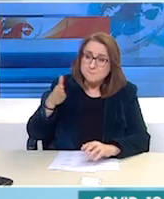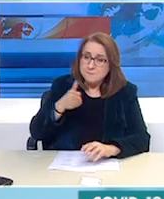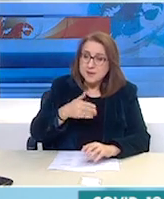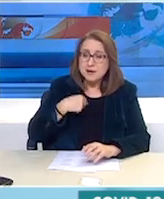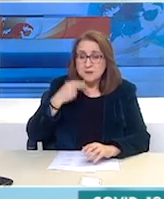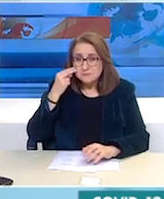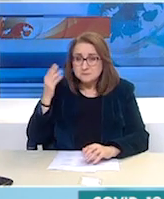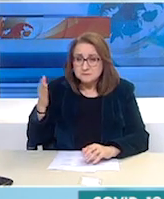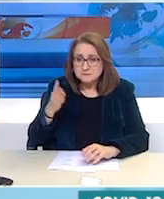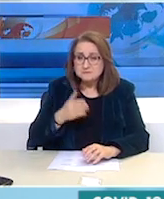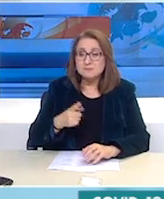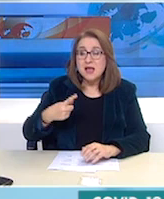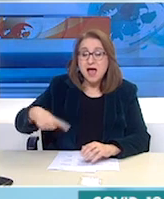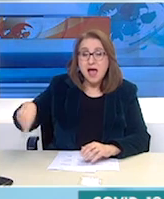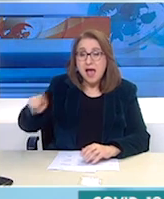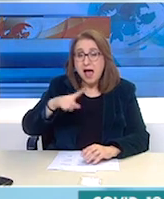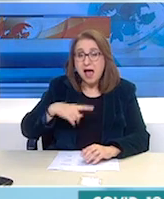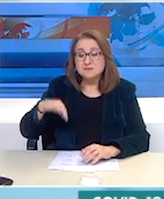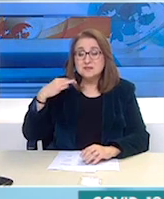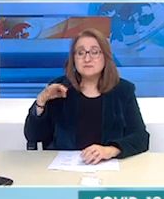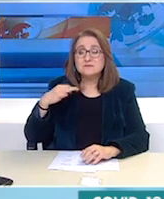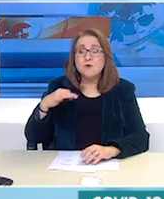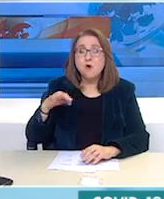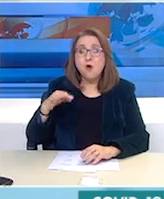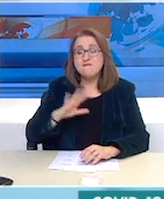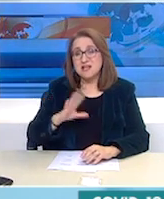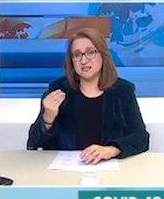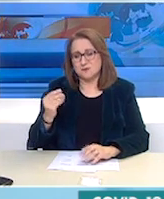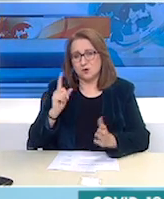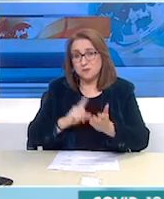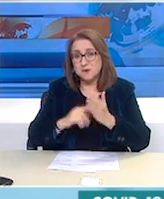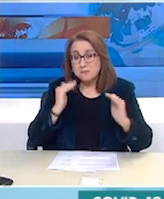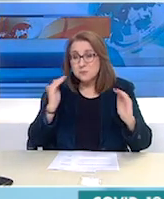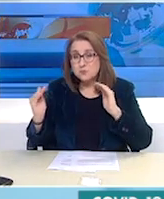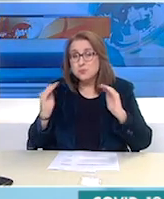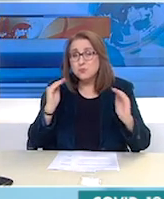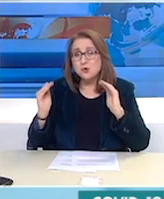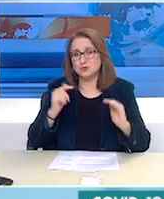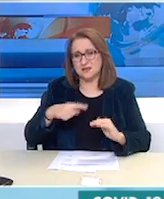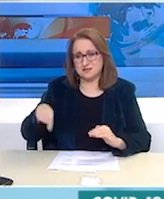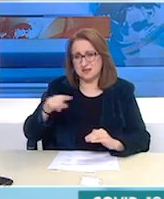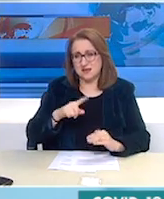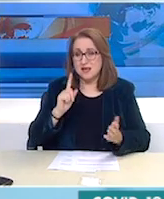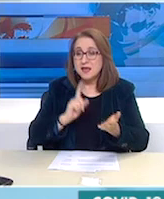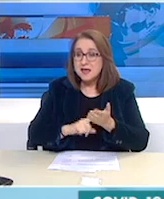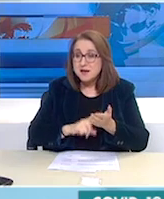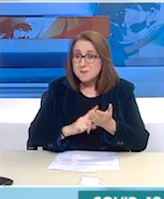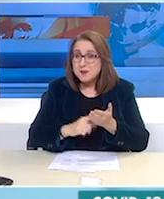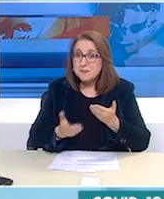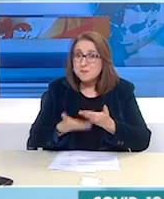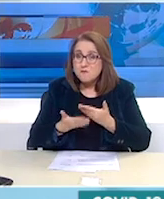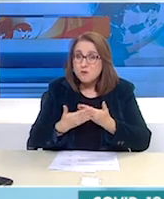ευπαθείς ομάδες είναι και παραμένουν η κύρια πληθυσμιακή ομάδα που πρέπει να προστατευτεί. Θέλουμε με τη δική μας βοήθεια να μην